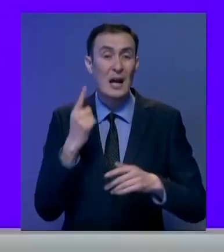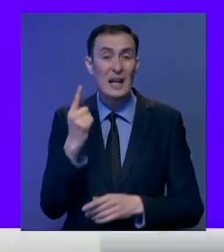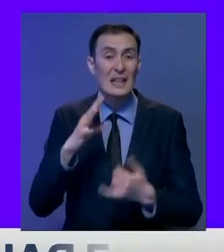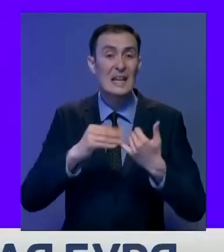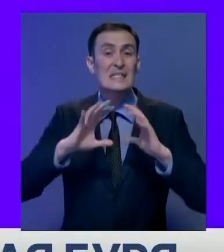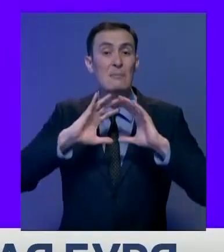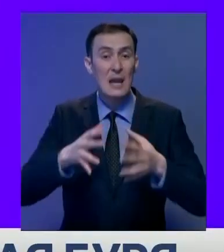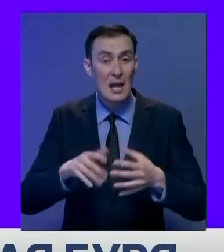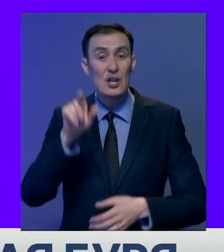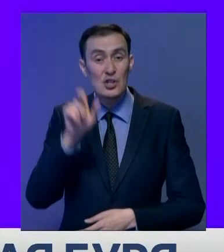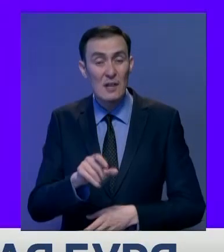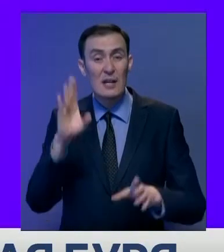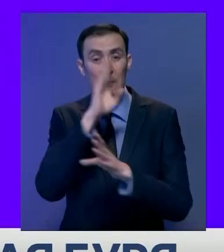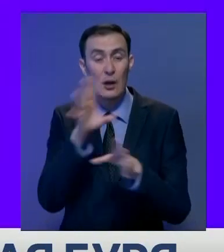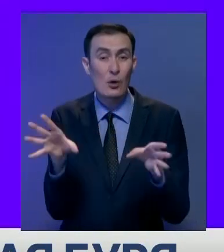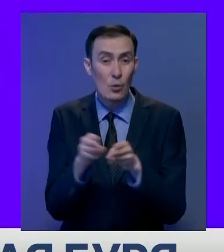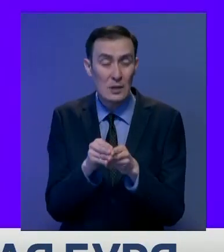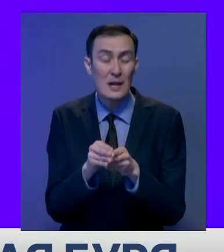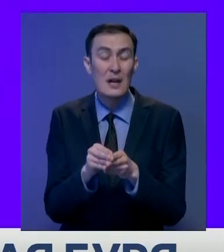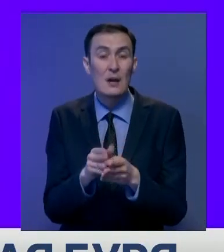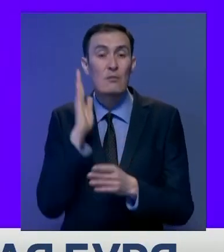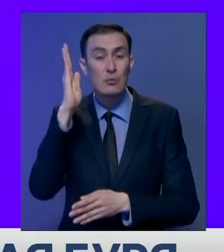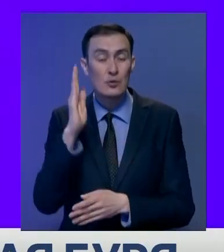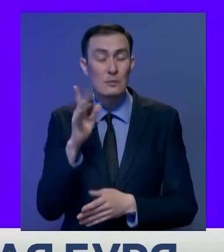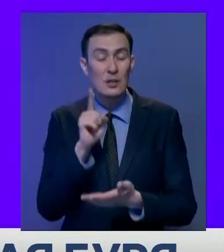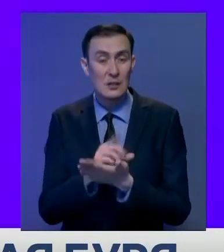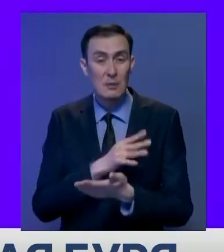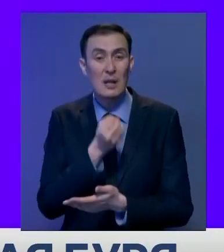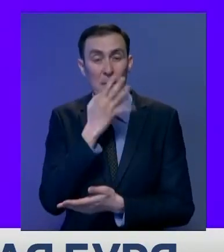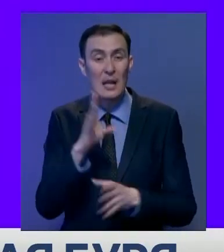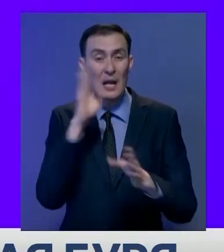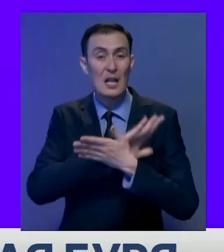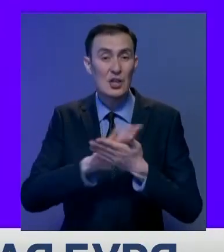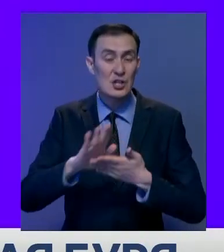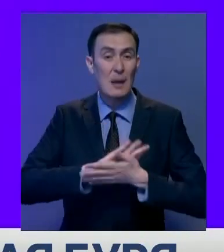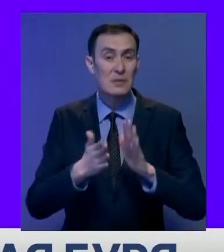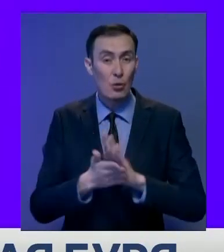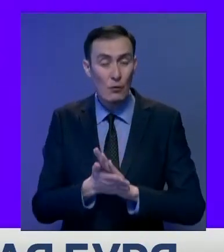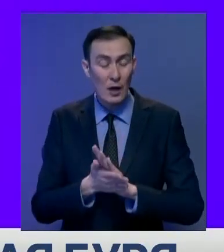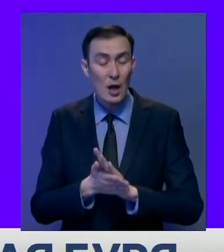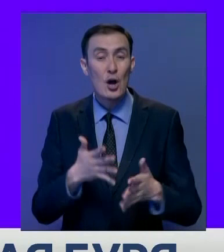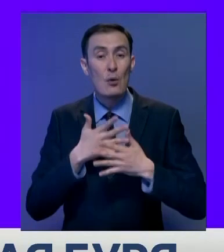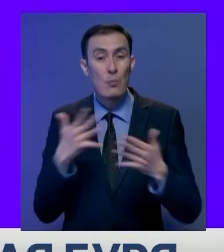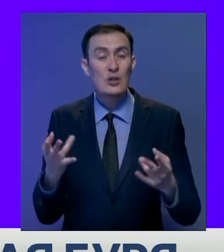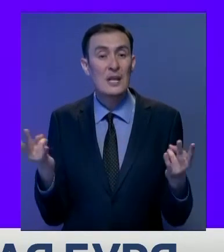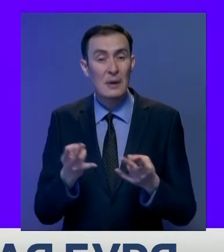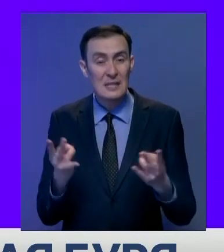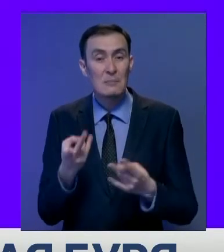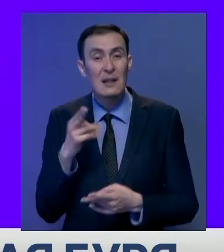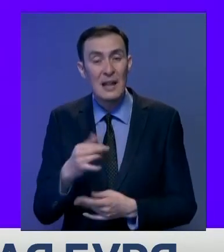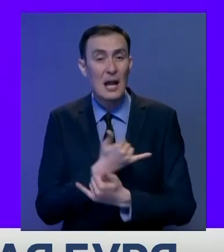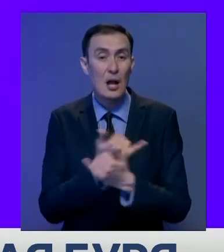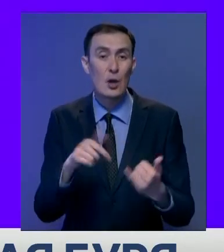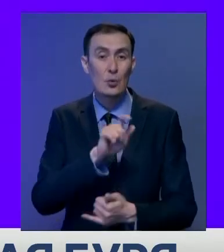Земля. Человек и природа делят общее будущее. Благоприятная экологическая обстановка больше всего служит интересам